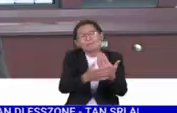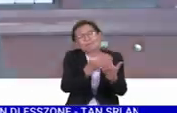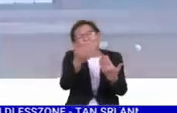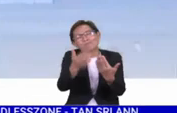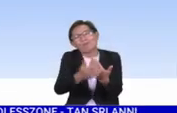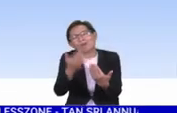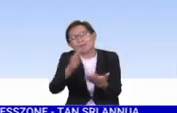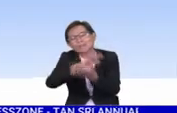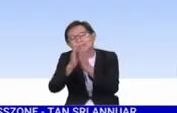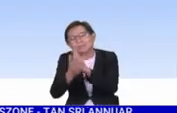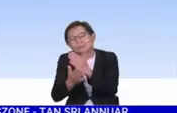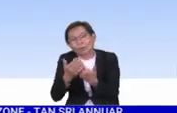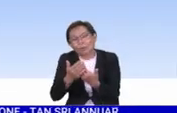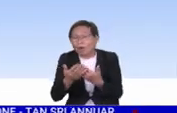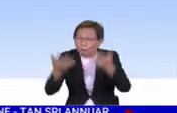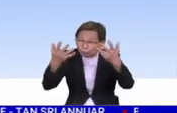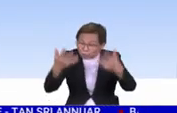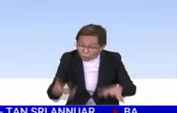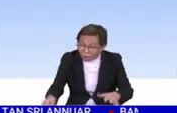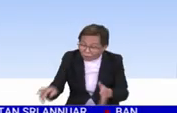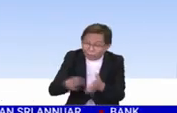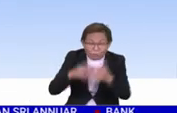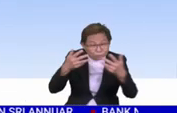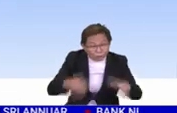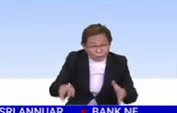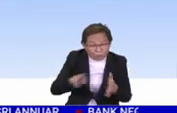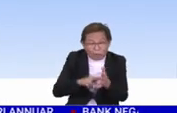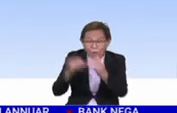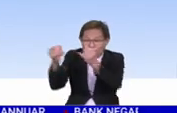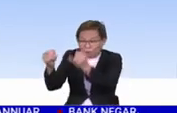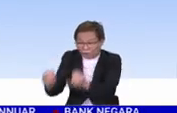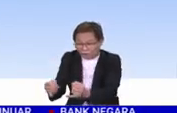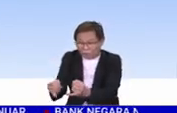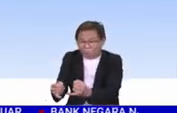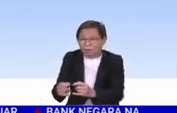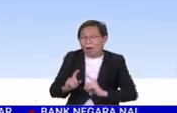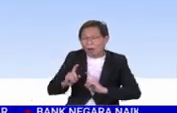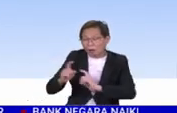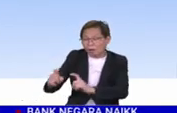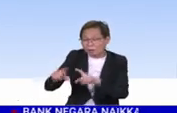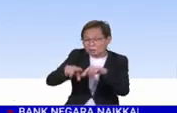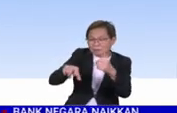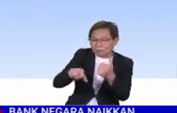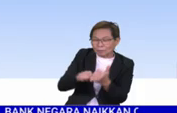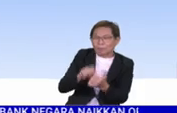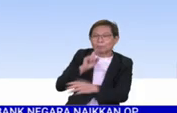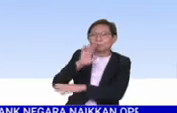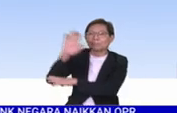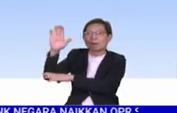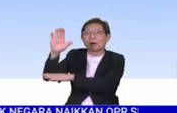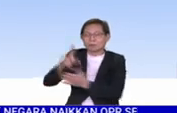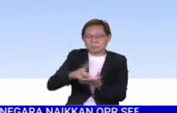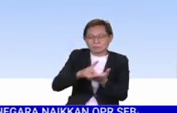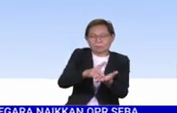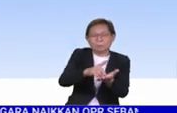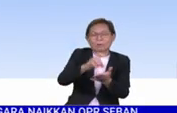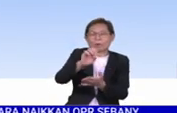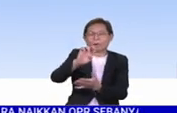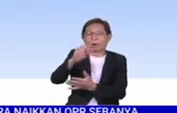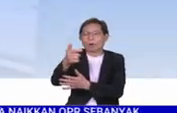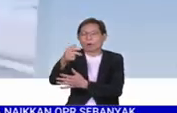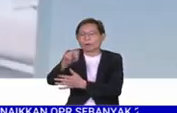kami. Setelah mendaftar, setiap individu akan dibekalkan sijil pengikrar derma organ